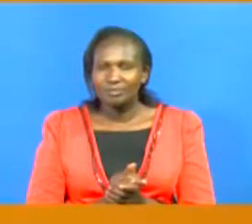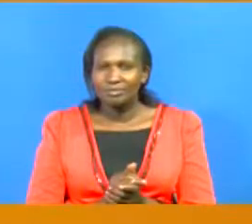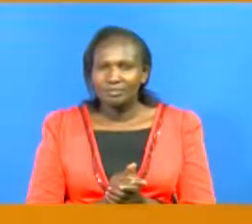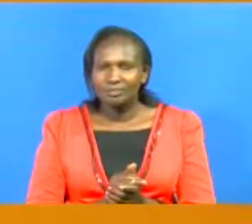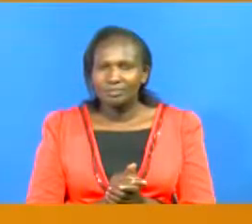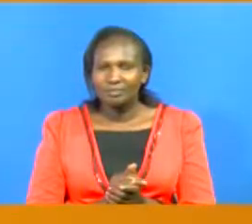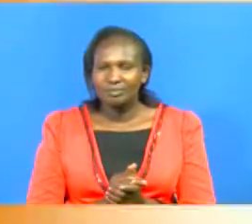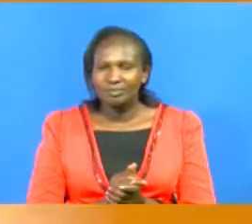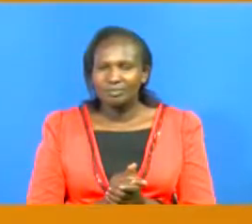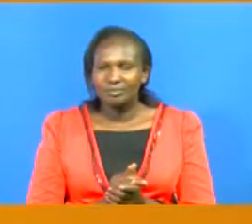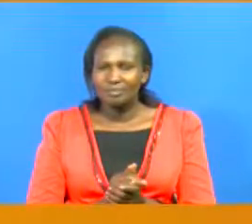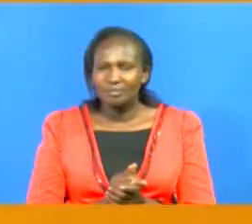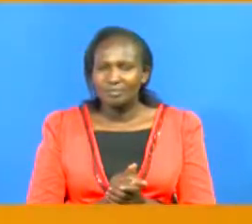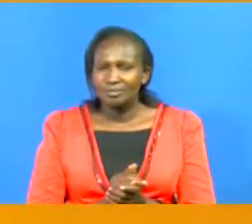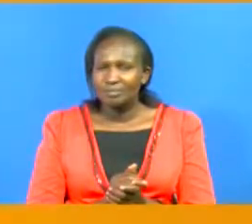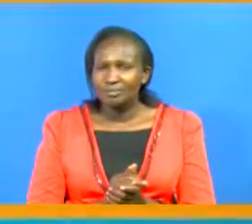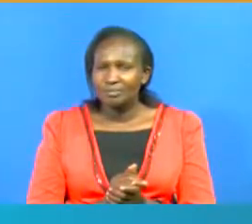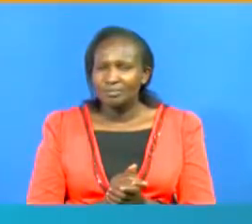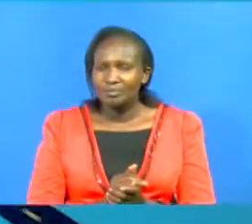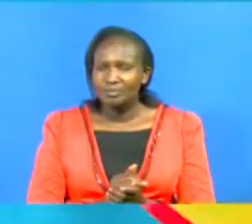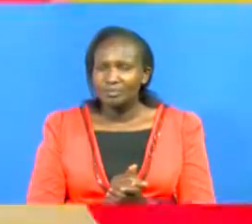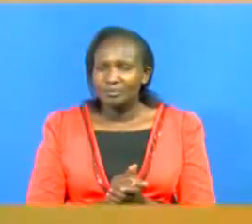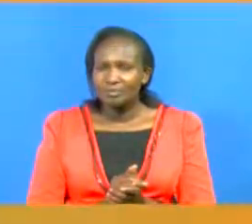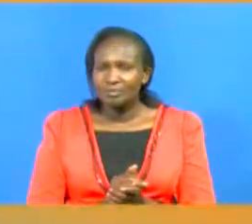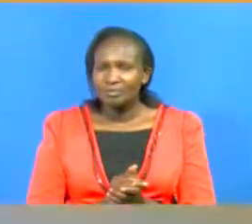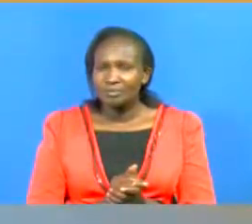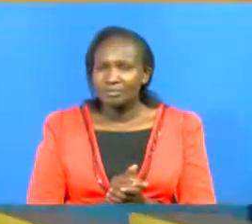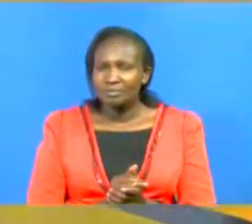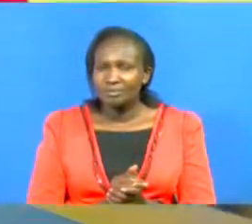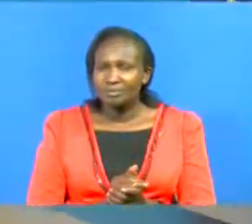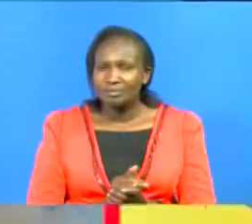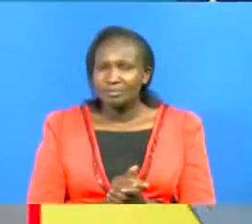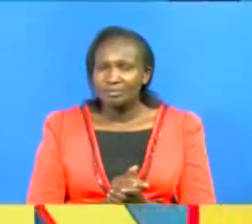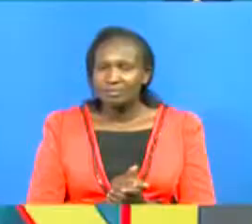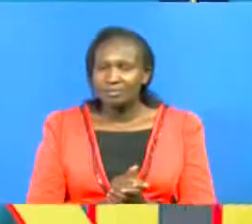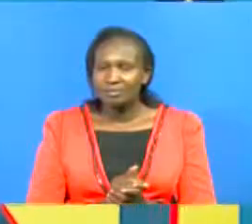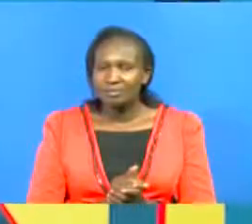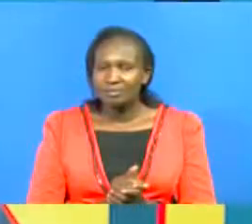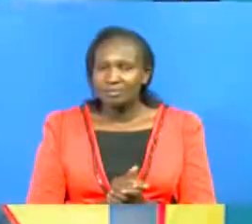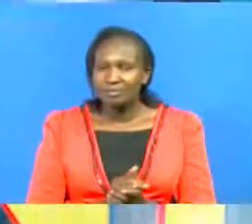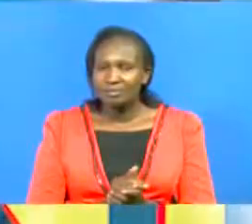Maswali ya teketeke yanaanza sasa hivi. Sijui.